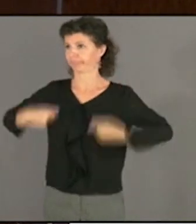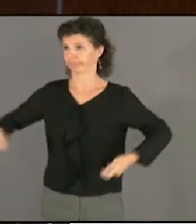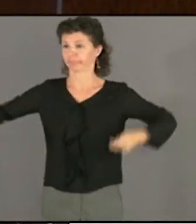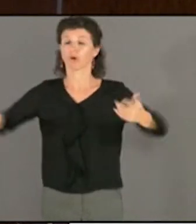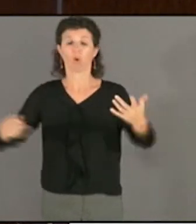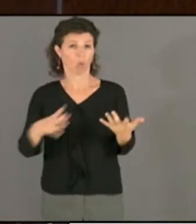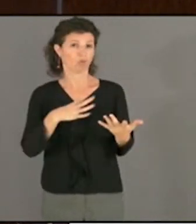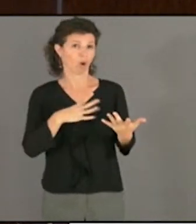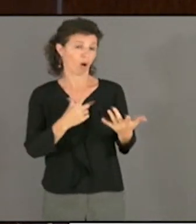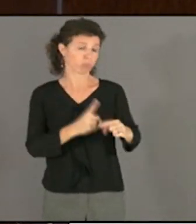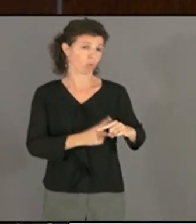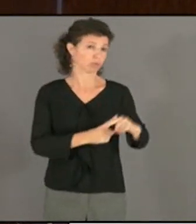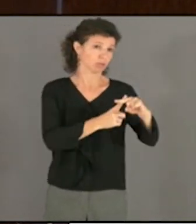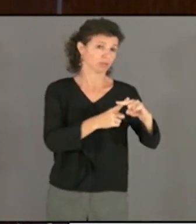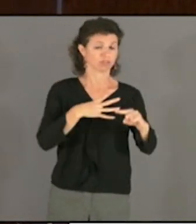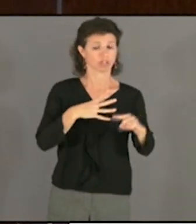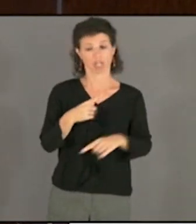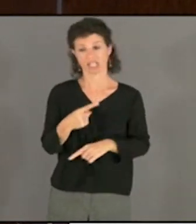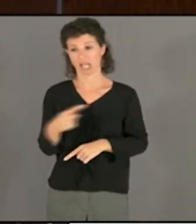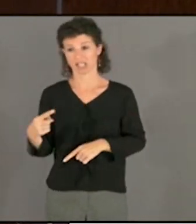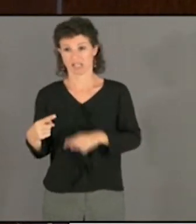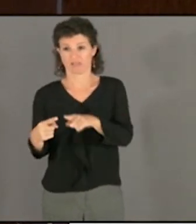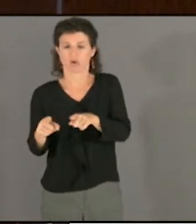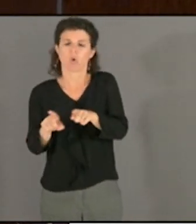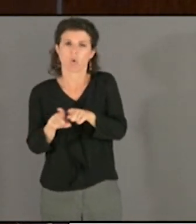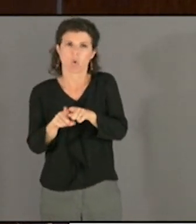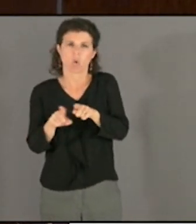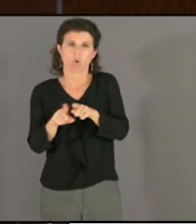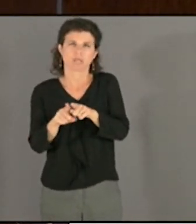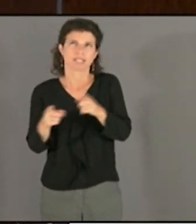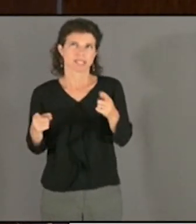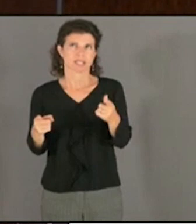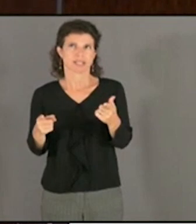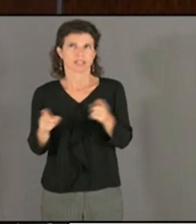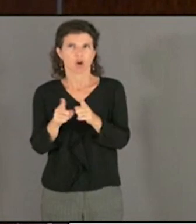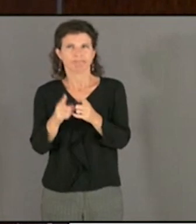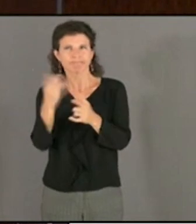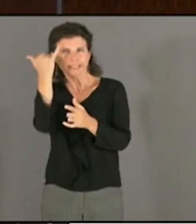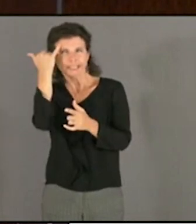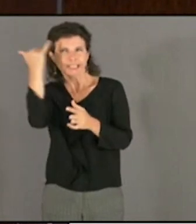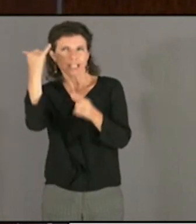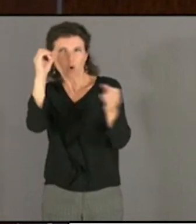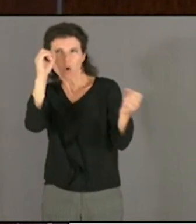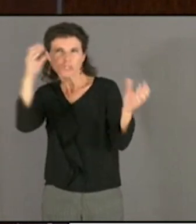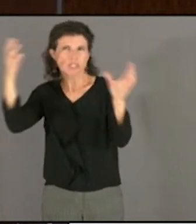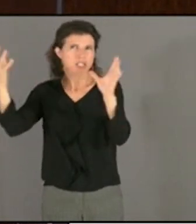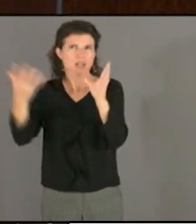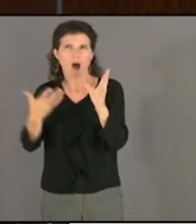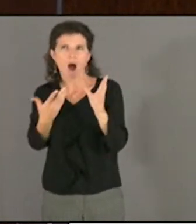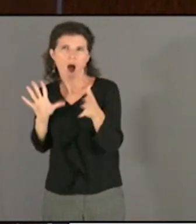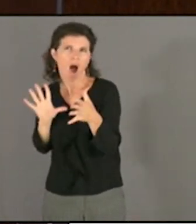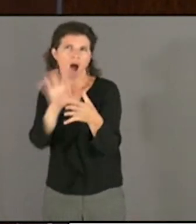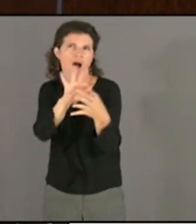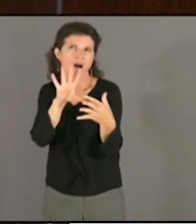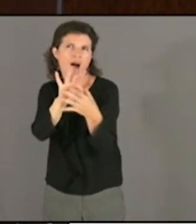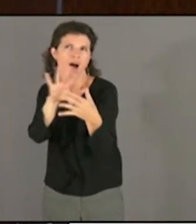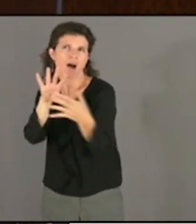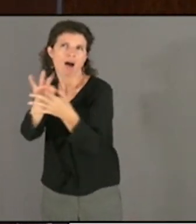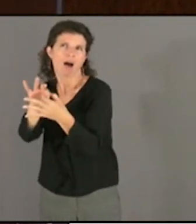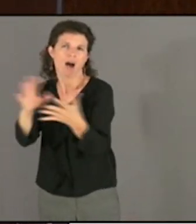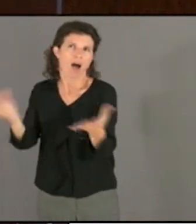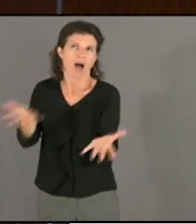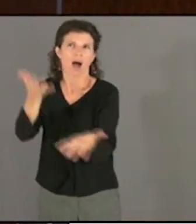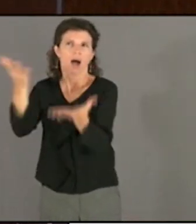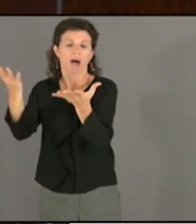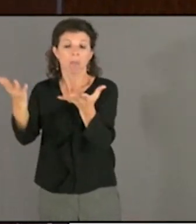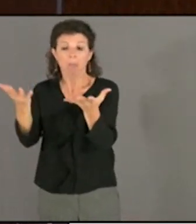aussi de l'idéologie. Dans cette liste qui n'est pas à la Prévert, mais à la Payan, on y trouve l'association Coup